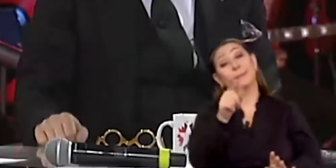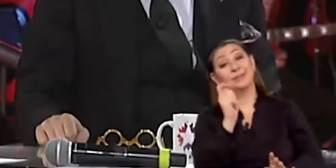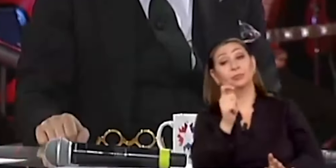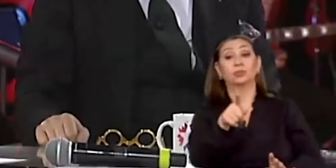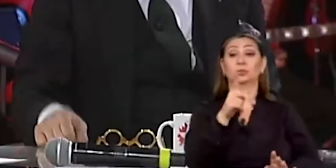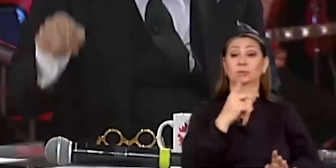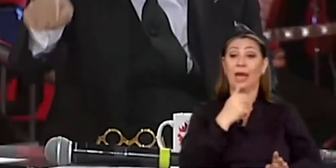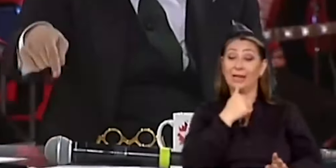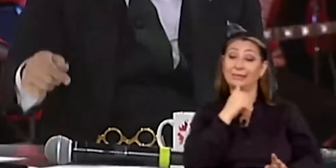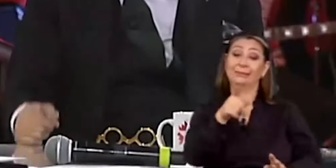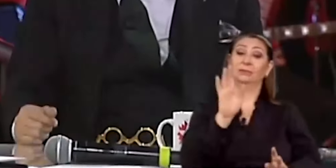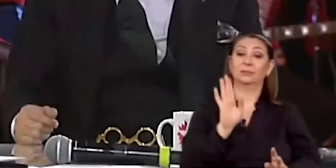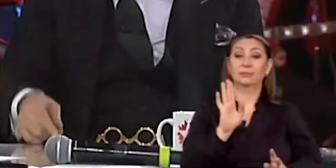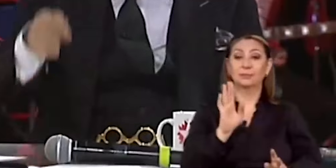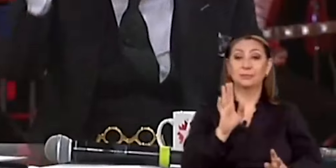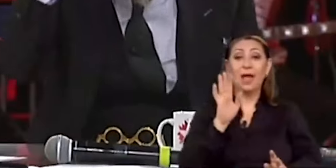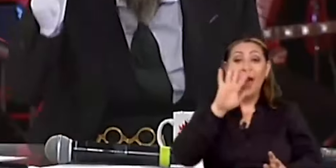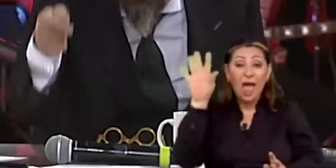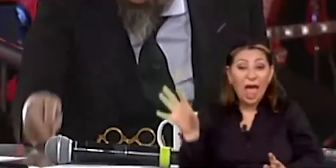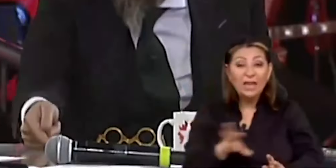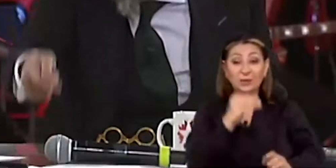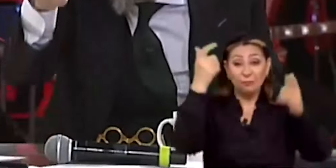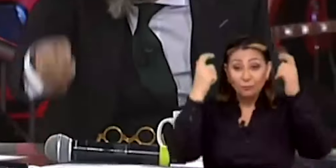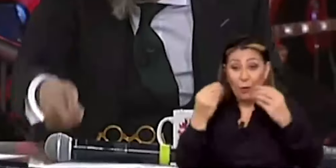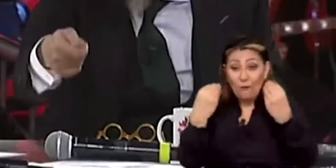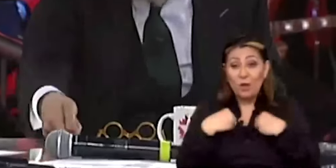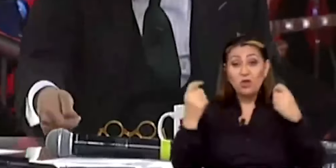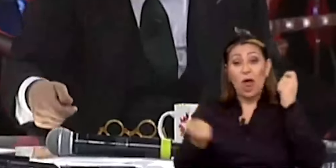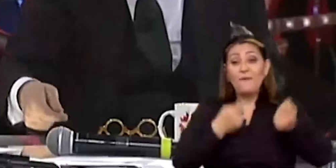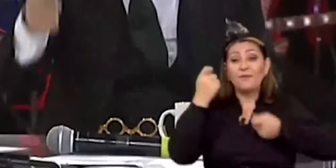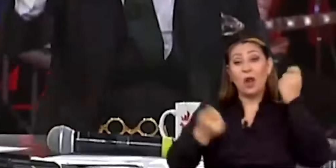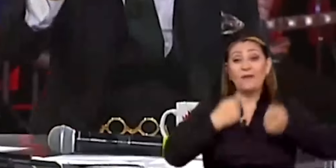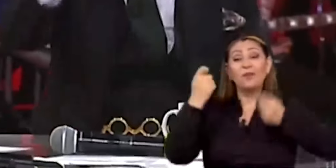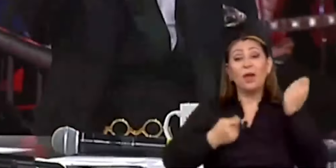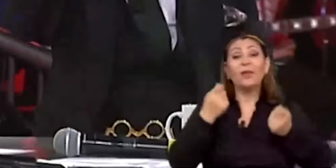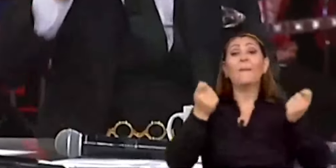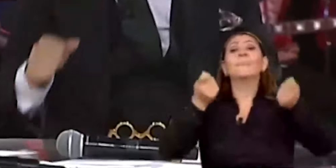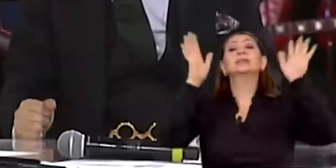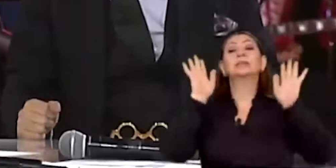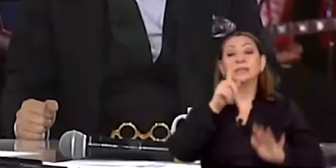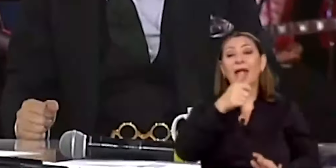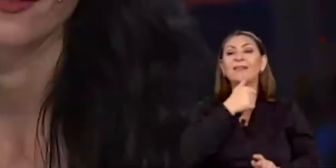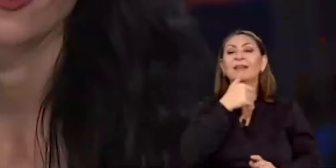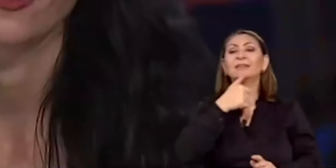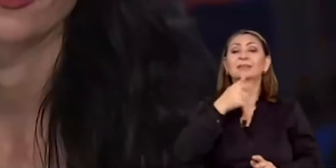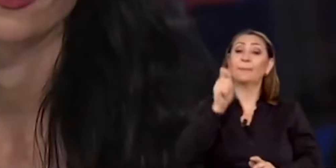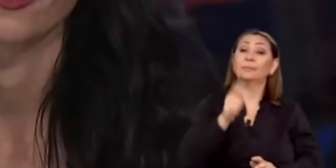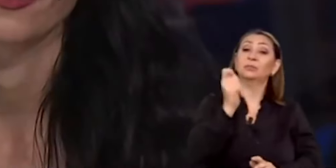görev. Her şey görev. Her şey görev, görev, görev. Yapmazsan sen erkeksin,